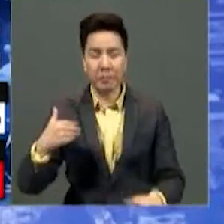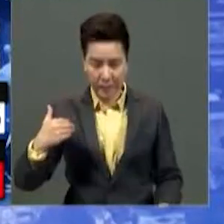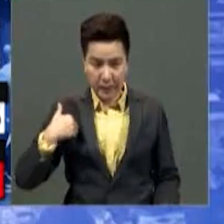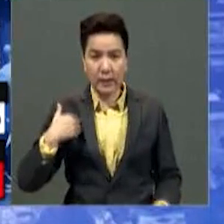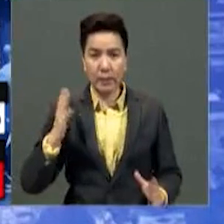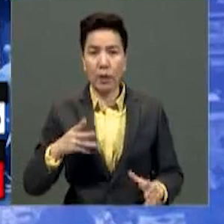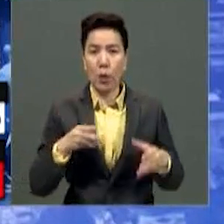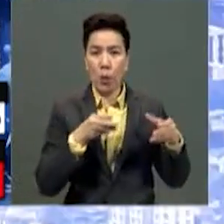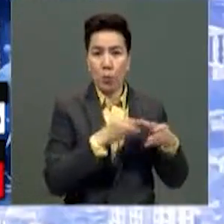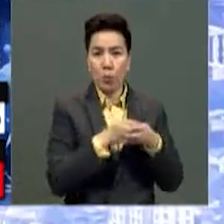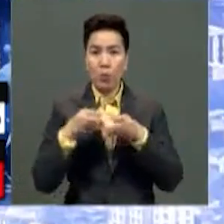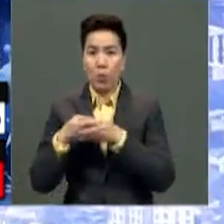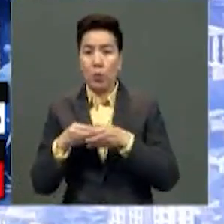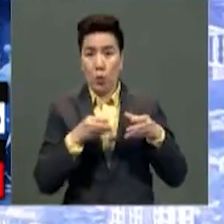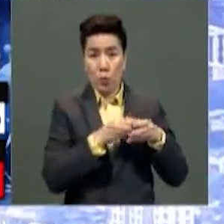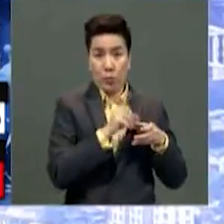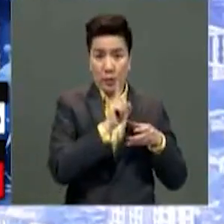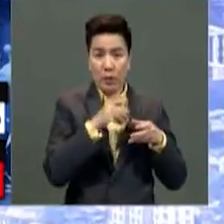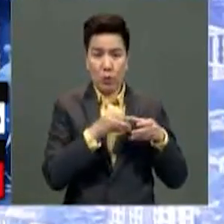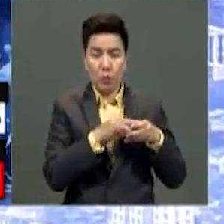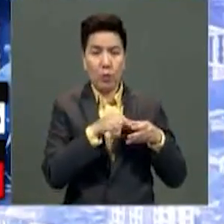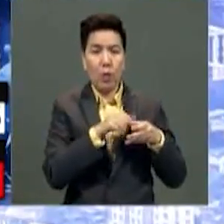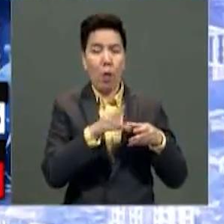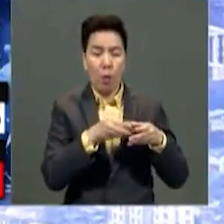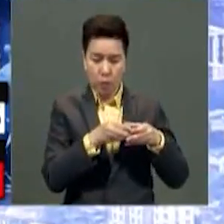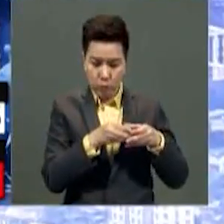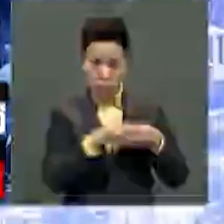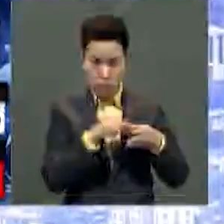ไว้เนี่ยถามเข้ามาค่อนข้างเยอะว่าถ้าช่วงของการเดินทางเนี่ยเราจะมีเจ้าหน้าที่ติดตามคณะไม่ให้ออกนอกเส้นทางถูกต้องไหมใครครับมีถึง2ชุดครับชุดที่ 1ก็คือเป็นชุดที่เรียกว่าเป็นหน่วยงานที่เป็นเจ้าภาพเชิญแขกระดับสูงนี้มาเองต้องจัดทีมประกบถ้าสองก็คือต้อง